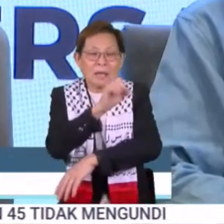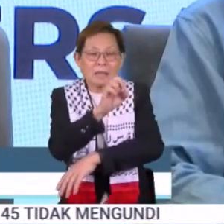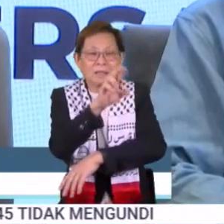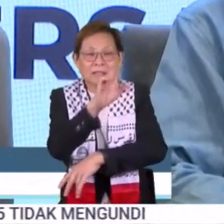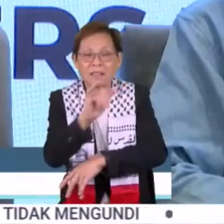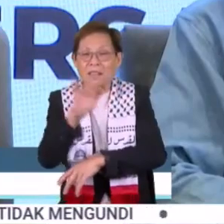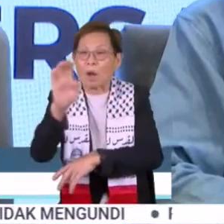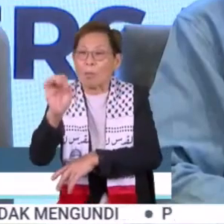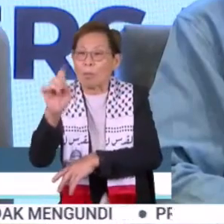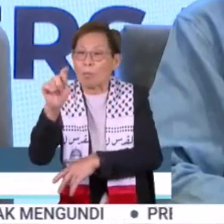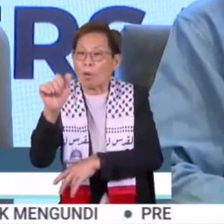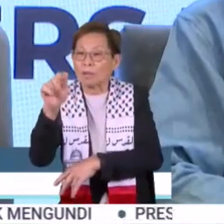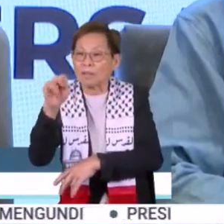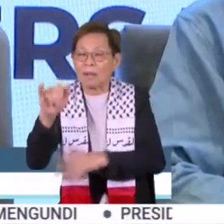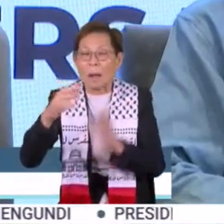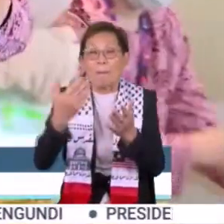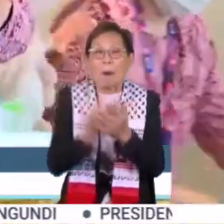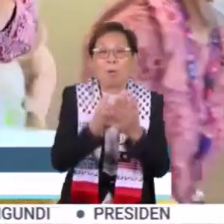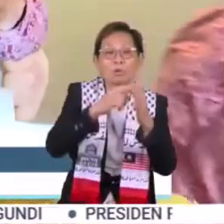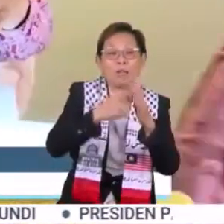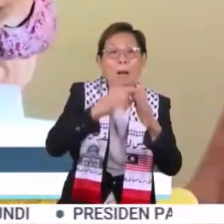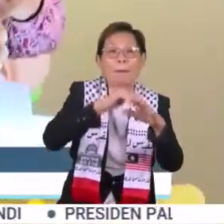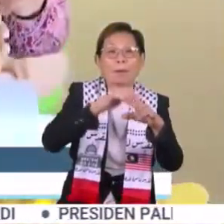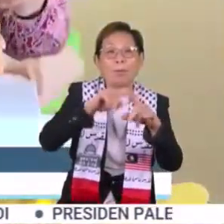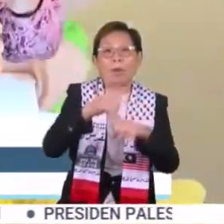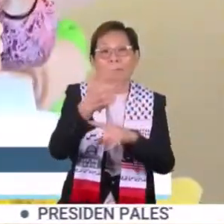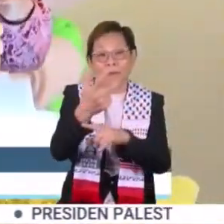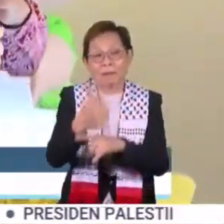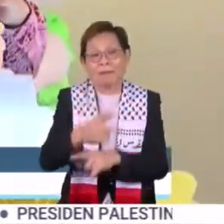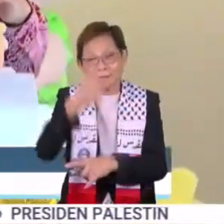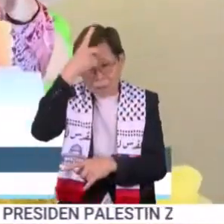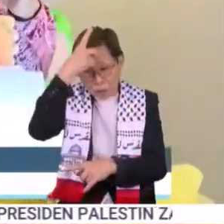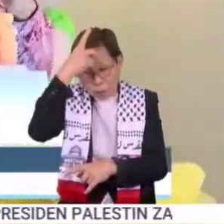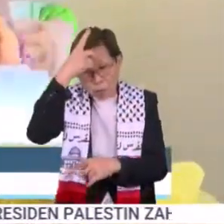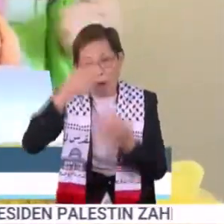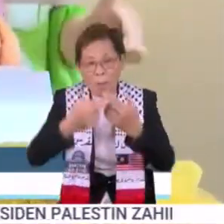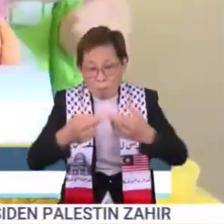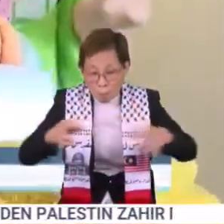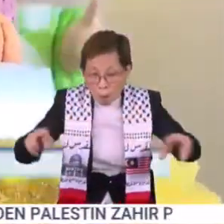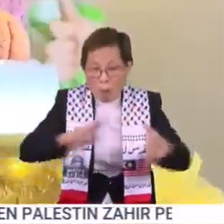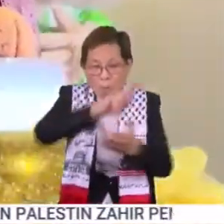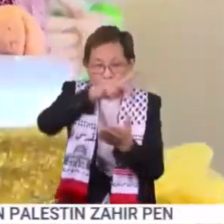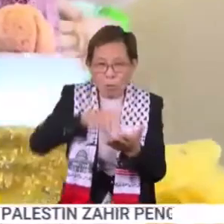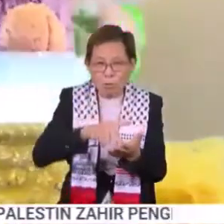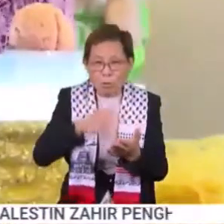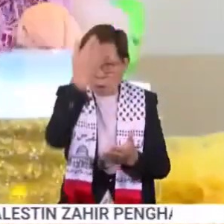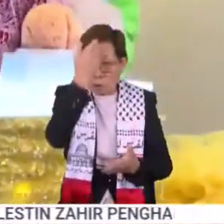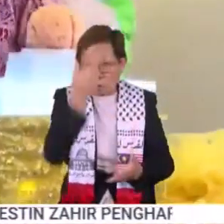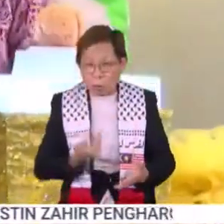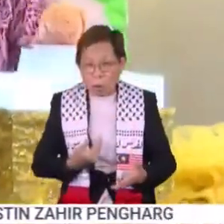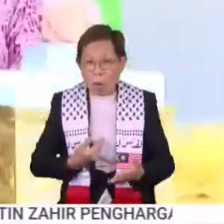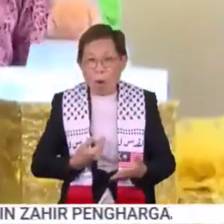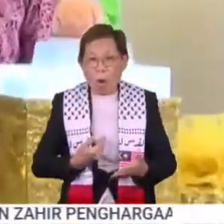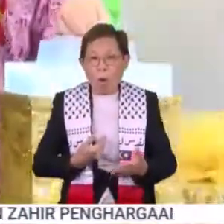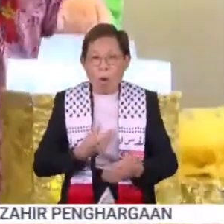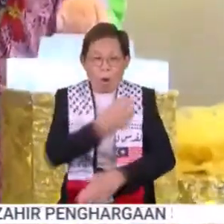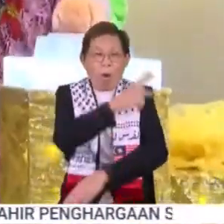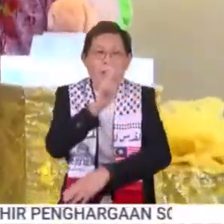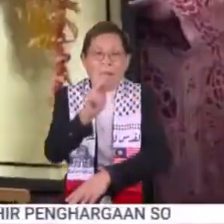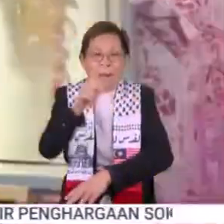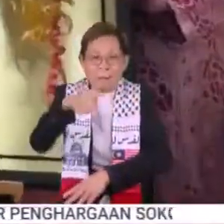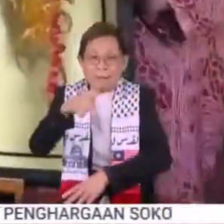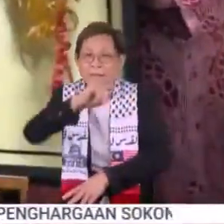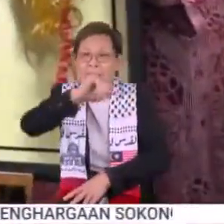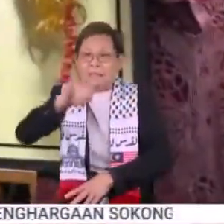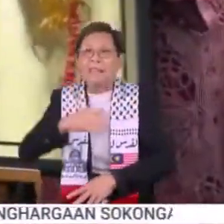saja memulakan operasinya pada bulan Mac lalu Datuk Seri sakrani melancarkan pusat strok Hospital pakar KPJ